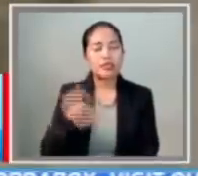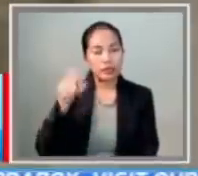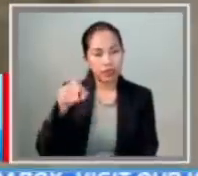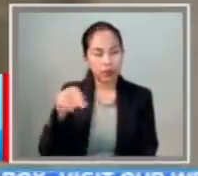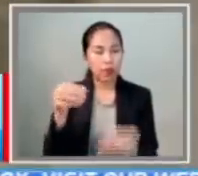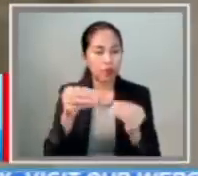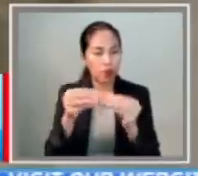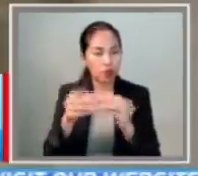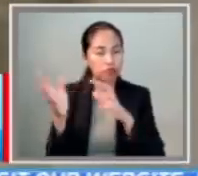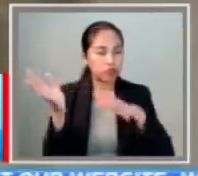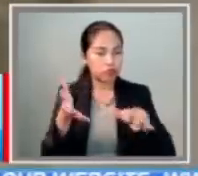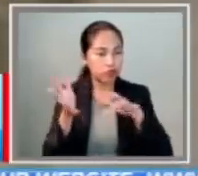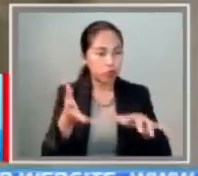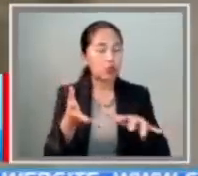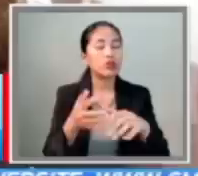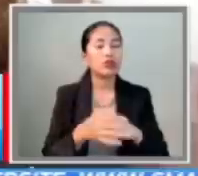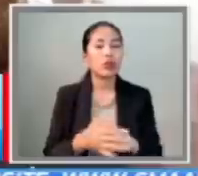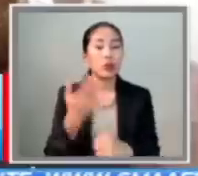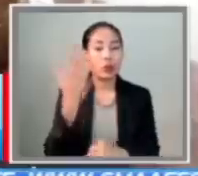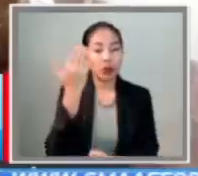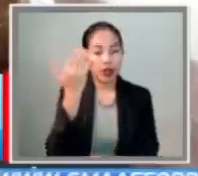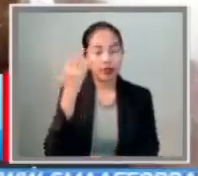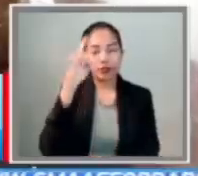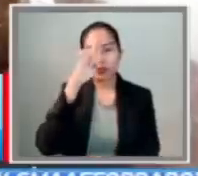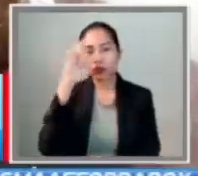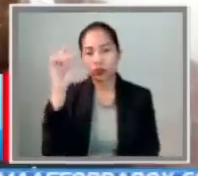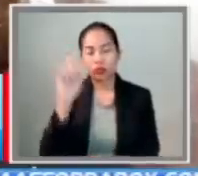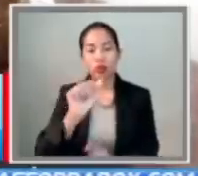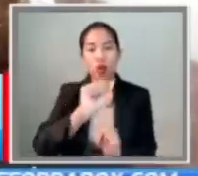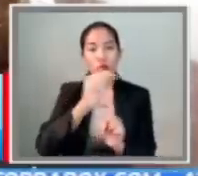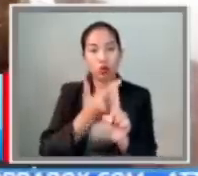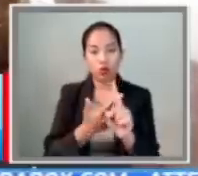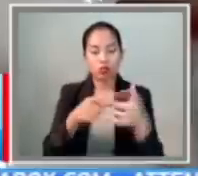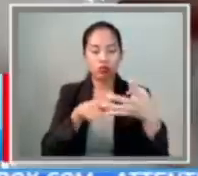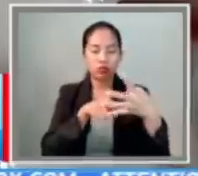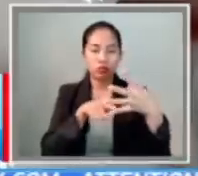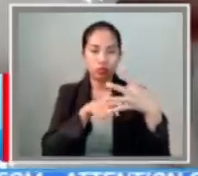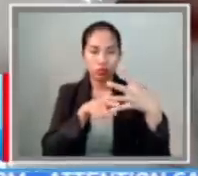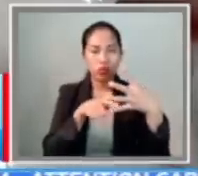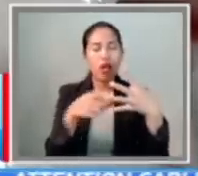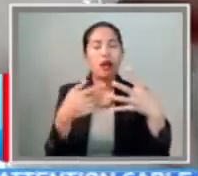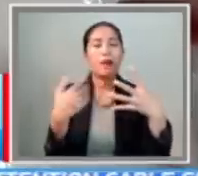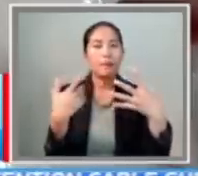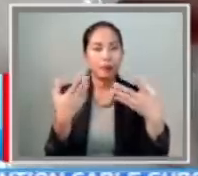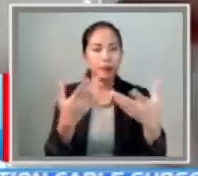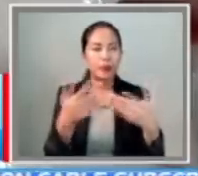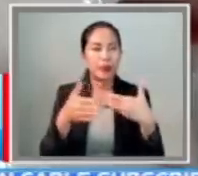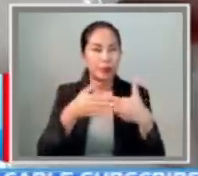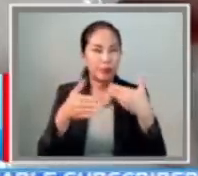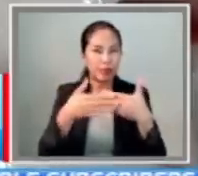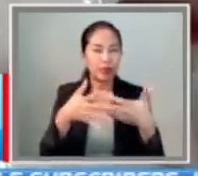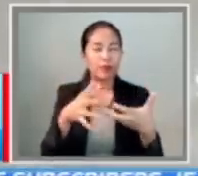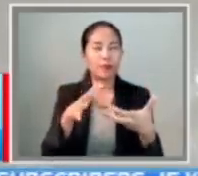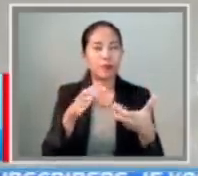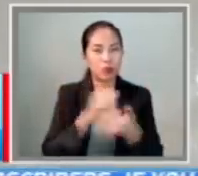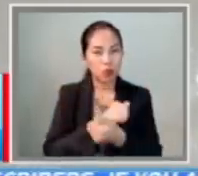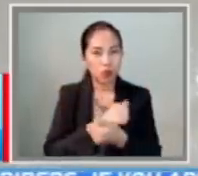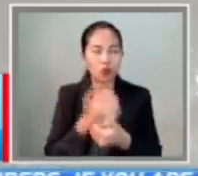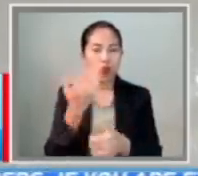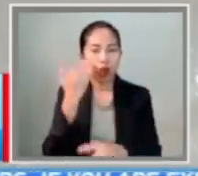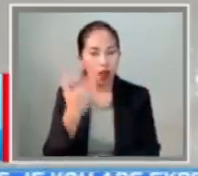ang stock ng bansa sa katapusan ng Agosto. Bukas daw ang pag-aangkat sa lahat ng sugar